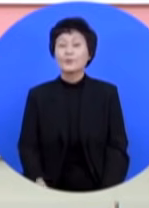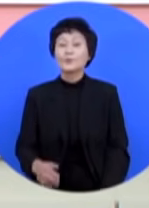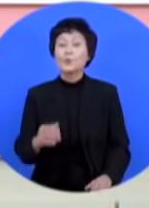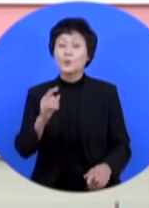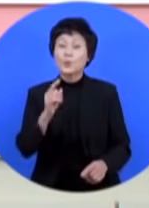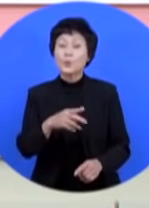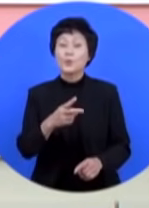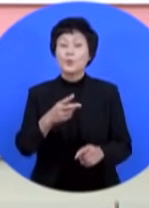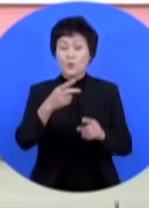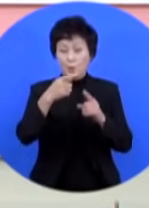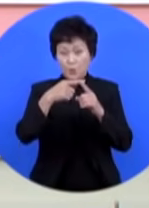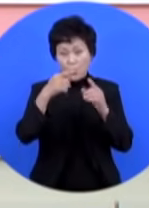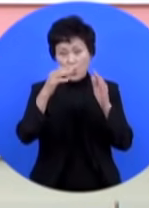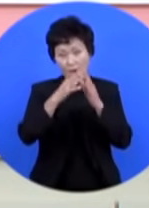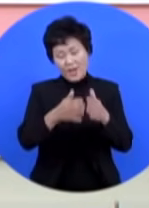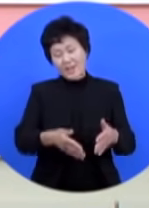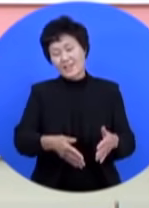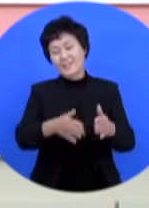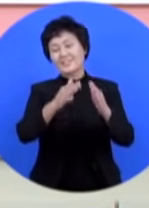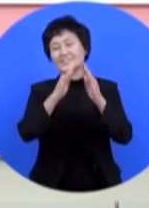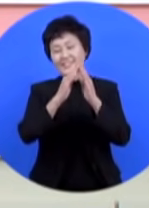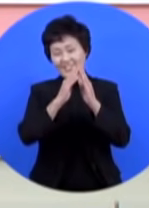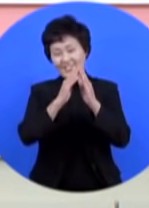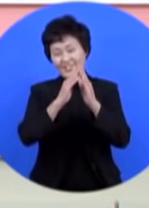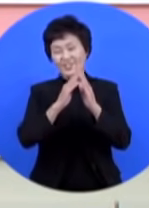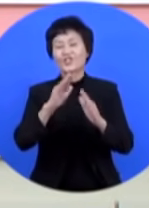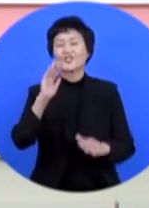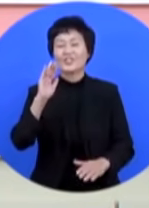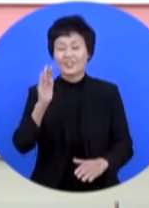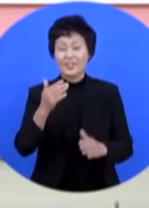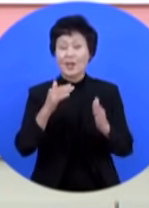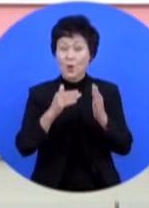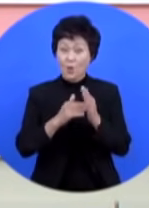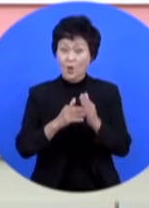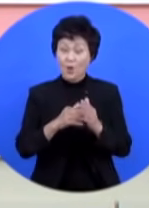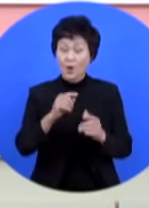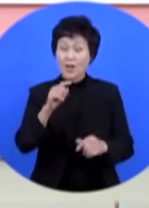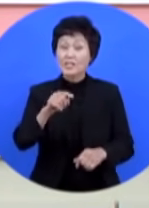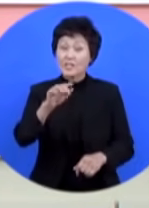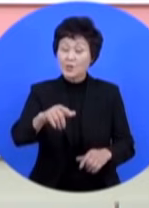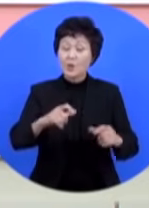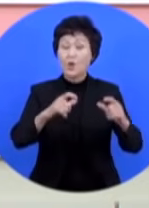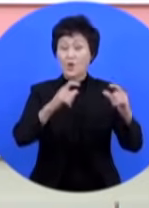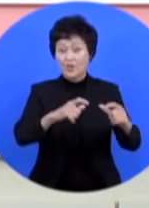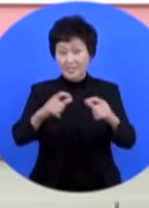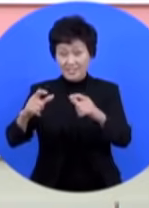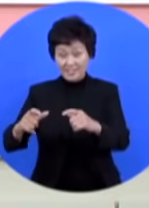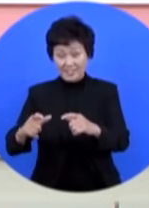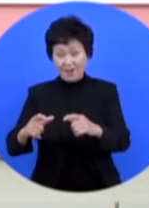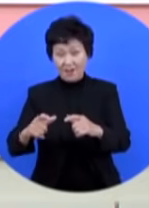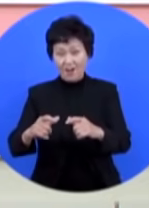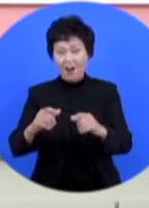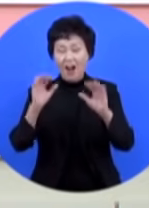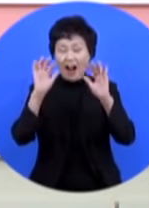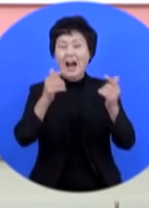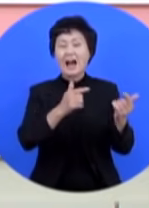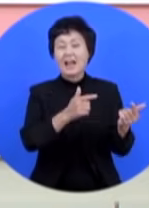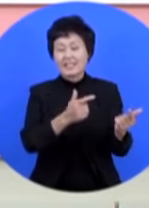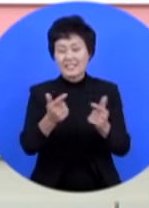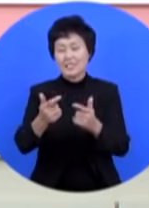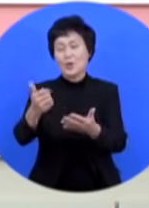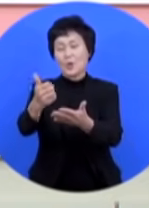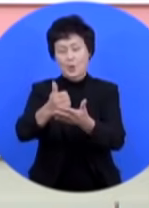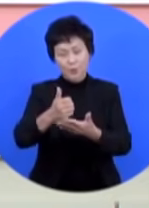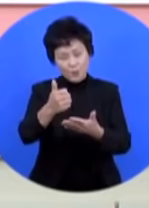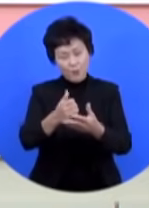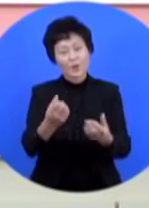교회가 세워지고 또 원주민 어른들 또 아이들 초청 행사뿐만 아니라